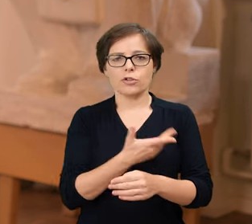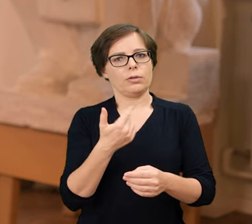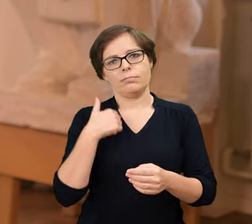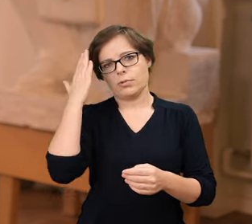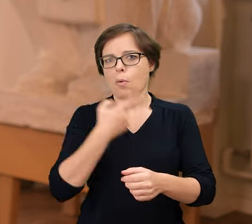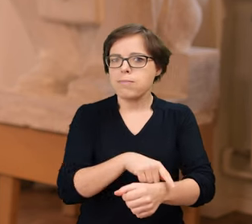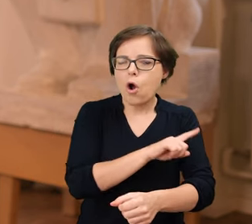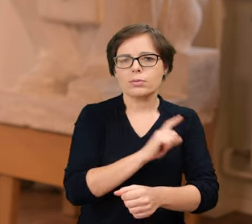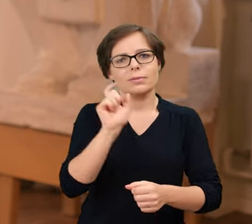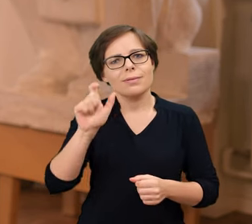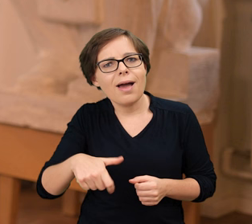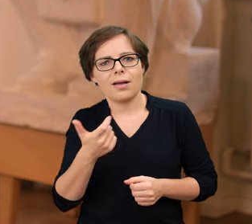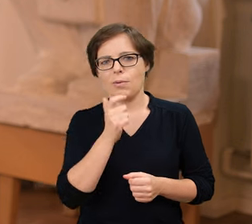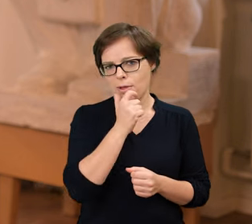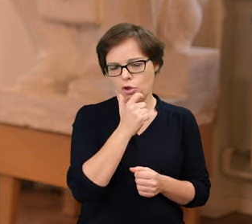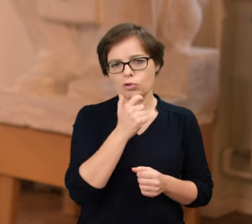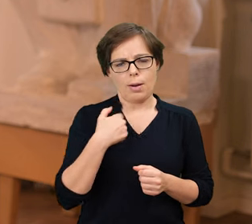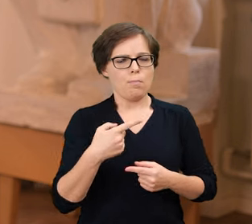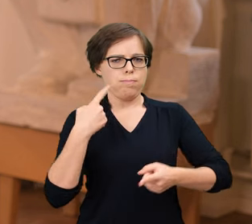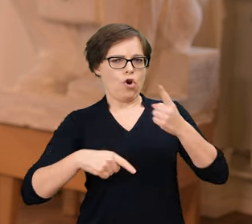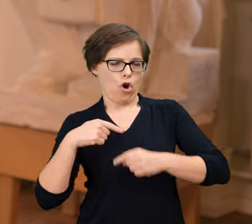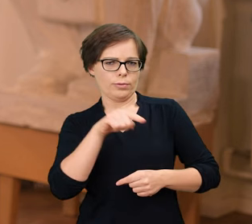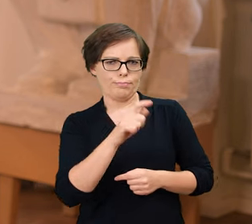Poznaniu, Gdańsku i Bydgoszczy, z której pochodzę.